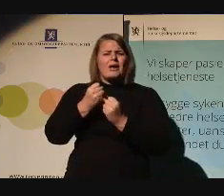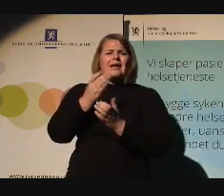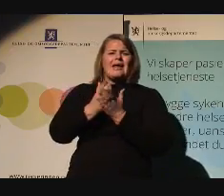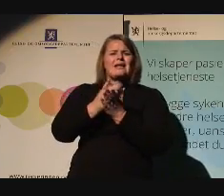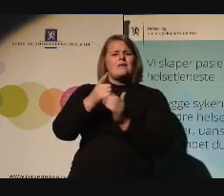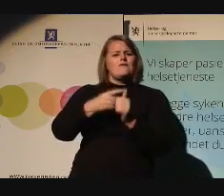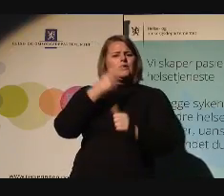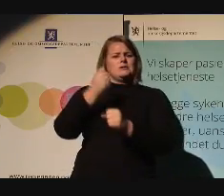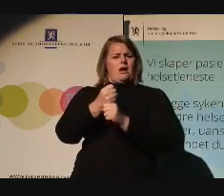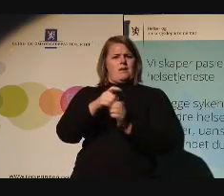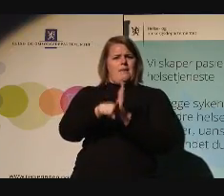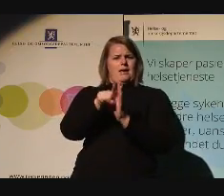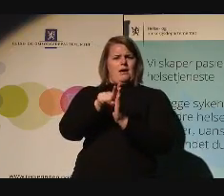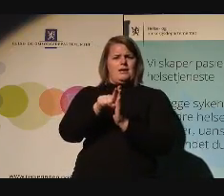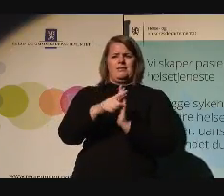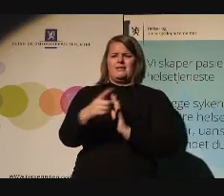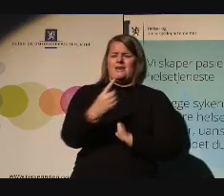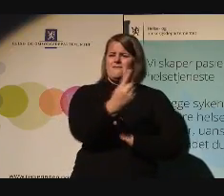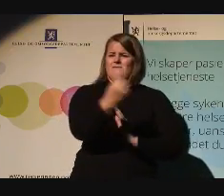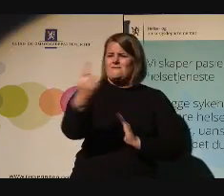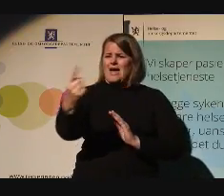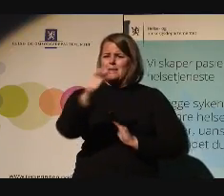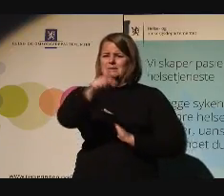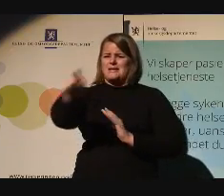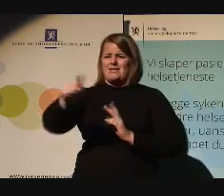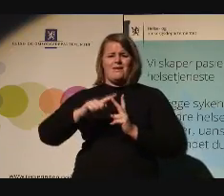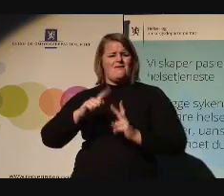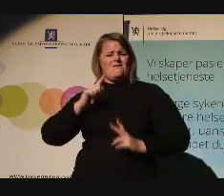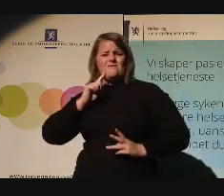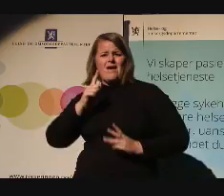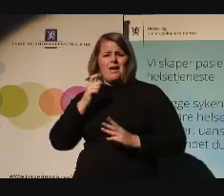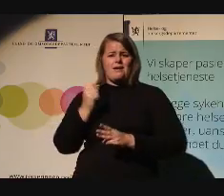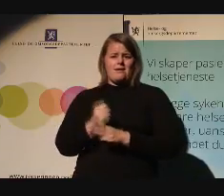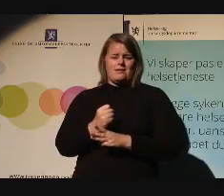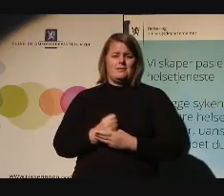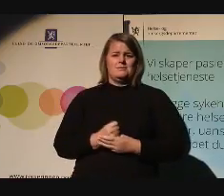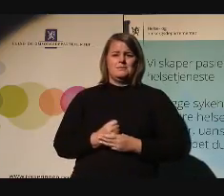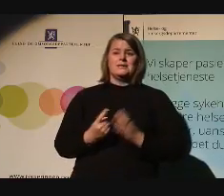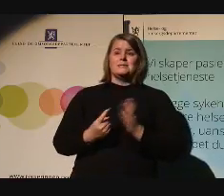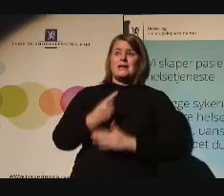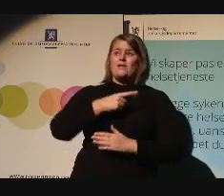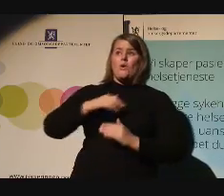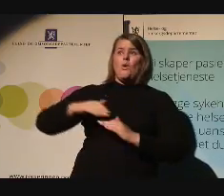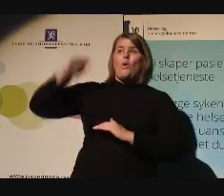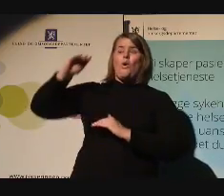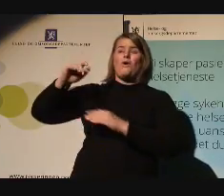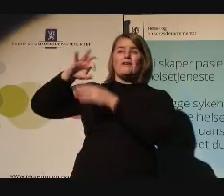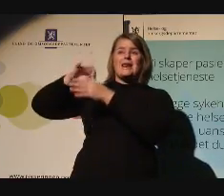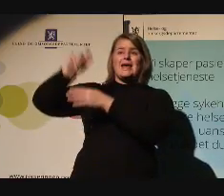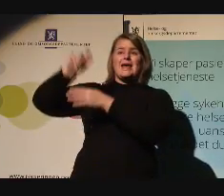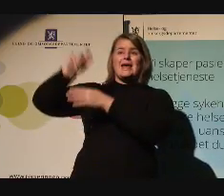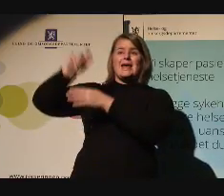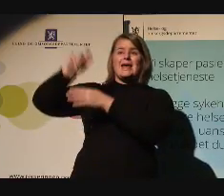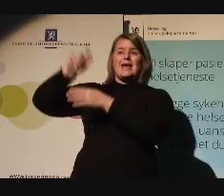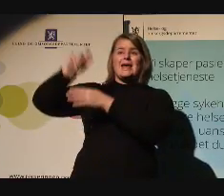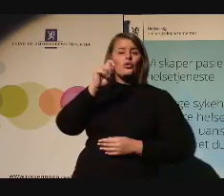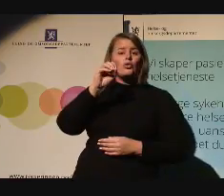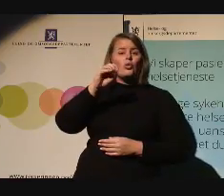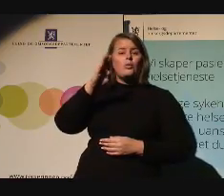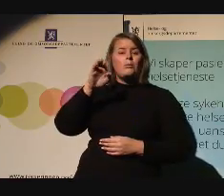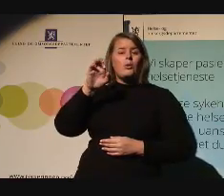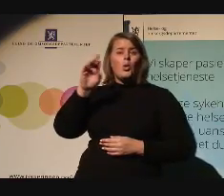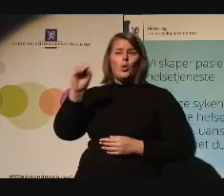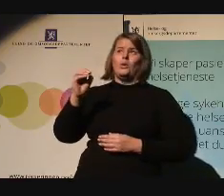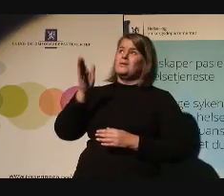enkelt pasient, hver gang. Jeg vil spesielt takke vår overlege Håkon Tobro for hans